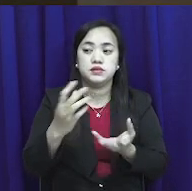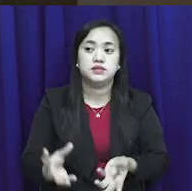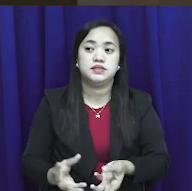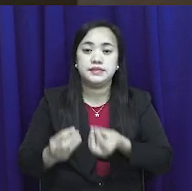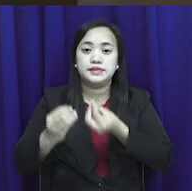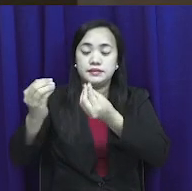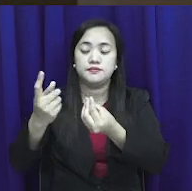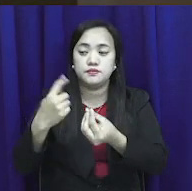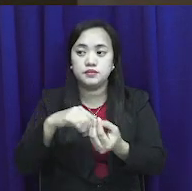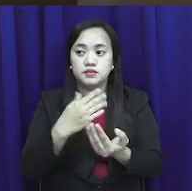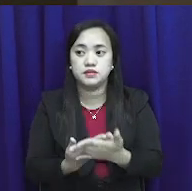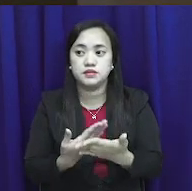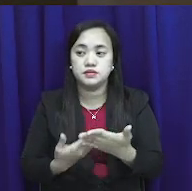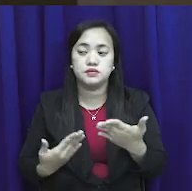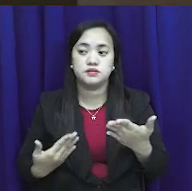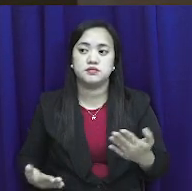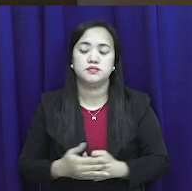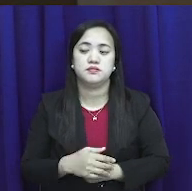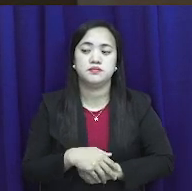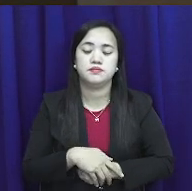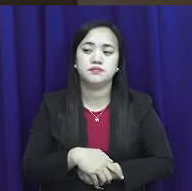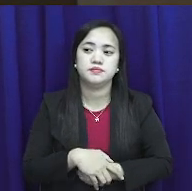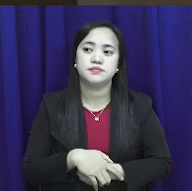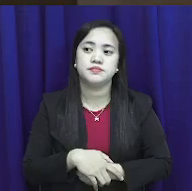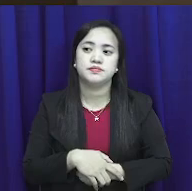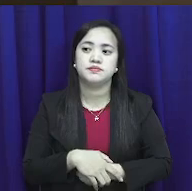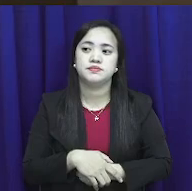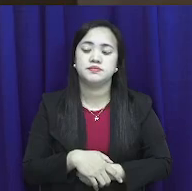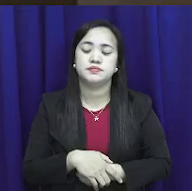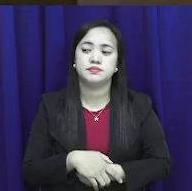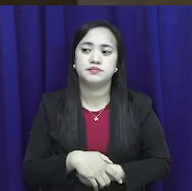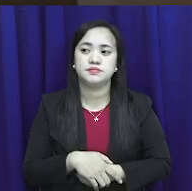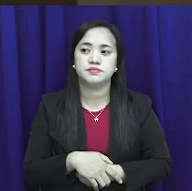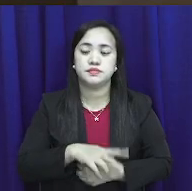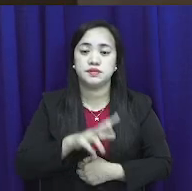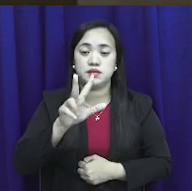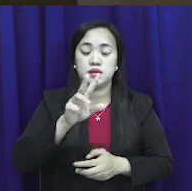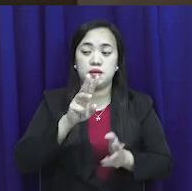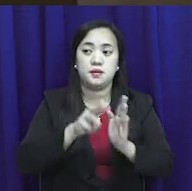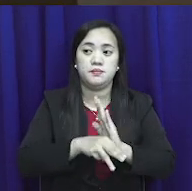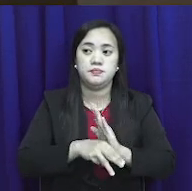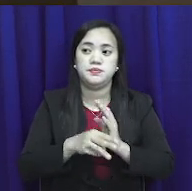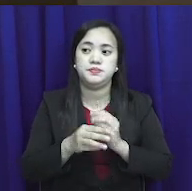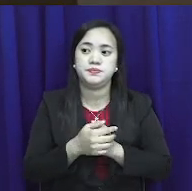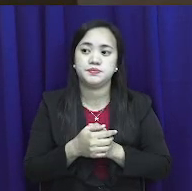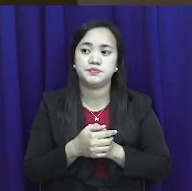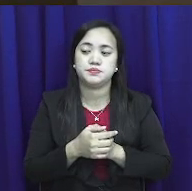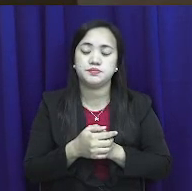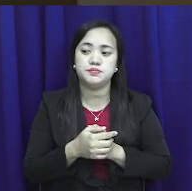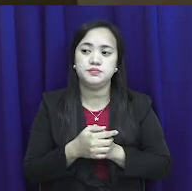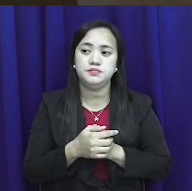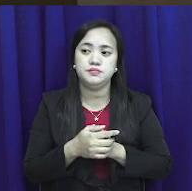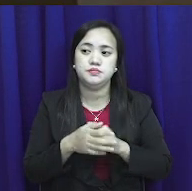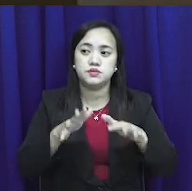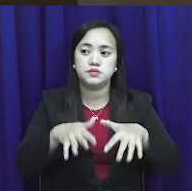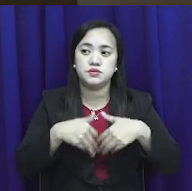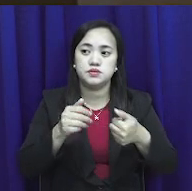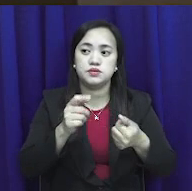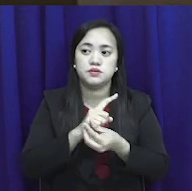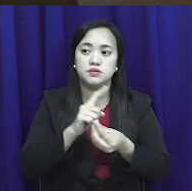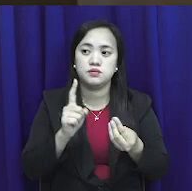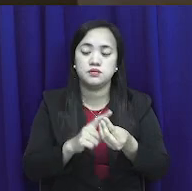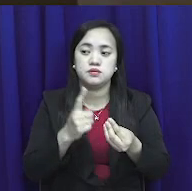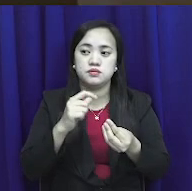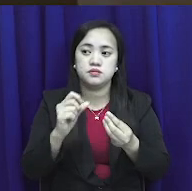mga anak ko hindi pa ako n buntis pa lang ako Noon parang nasa 3 months ako Sabi ko nasa isip ko Paano kapag lumaki na yung mga